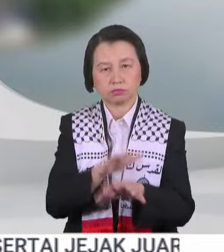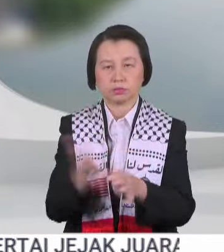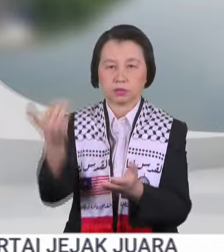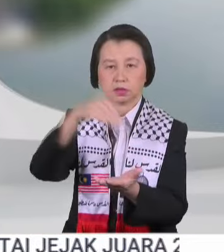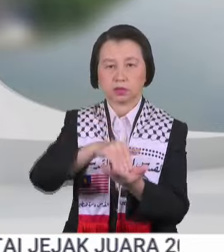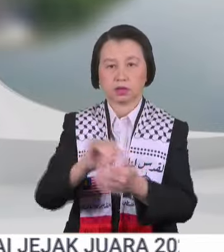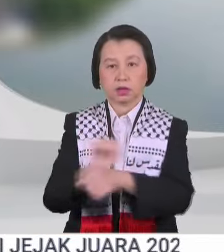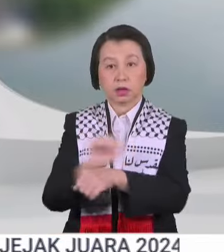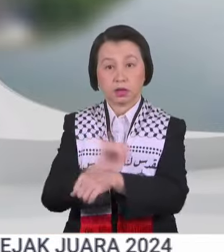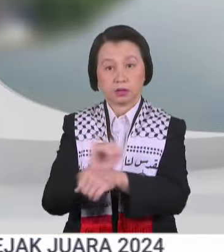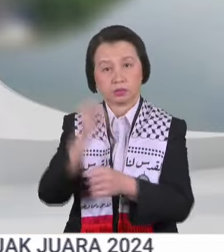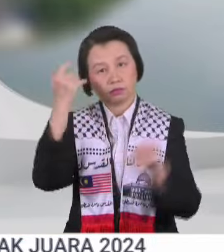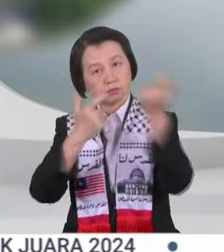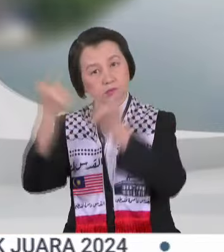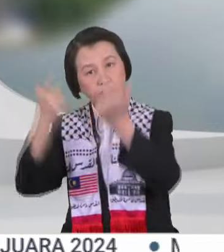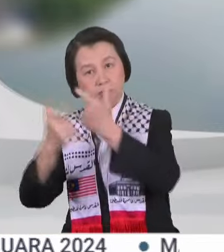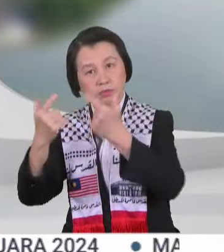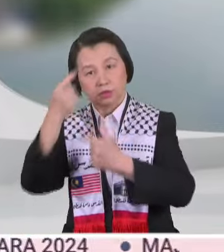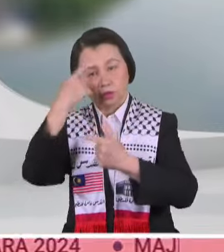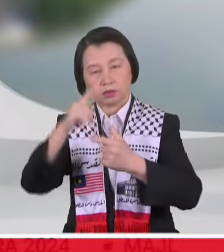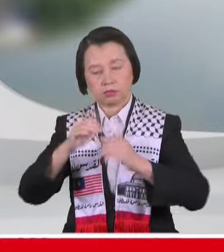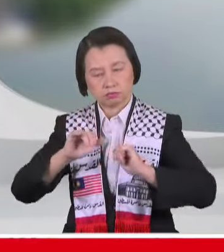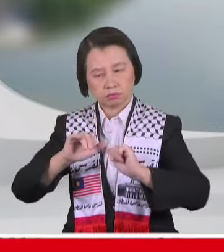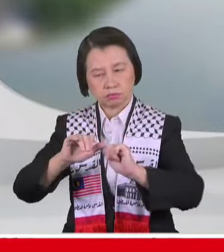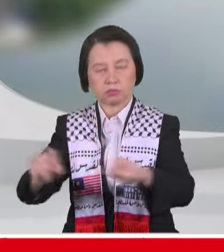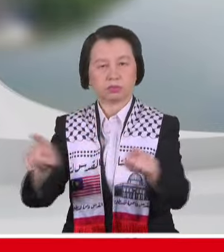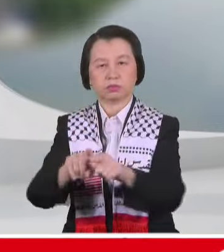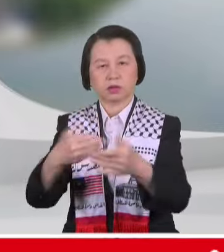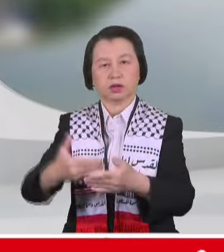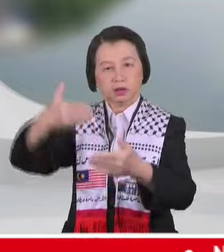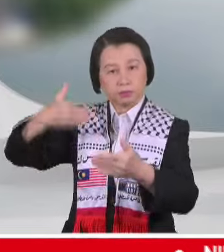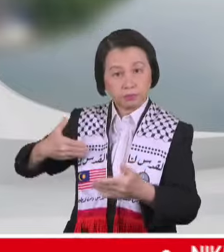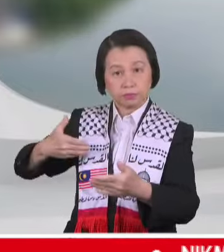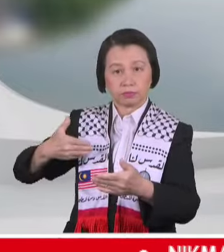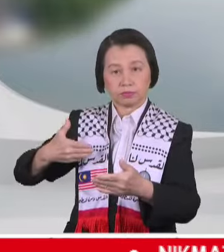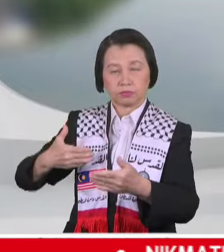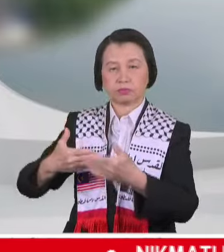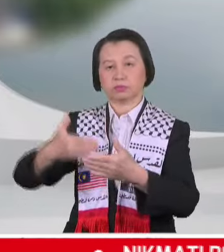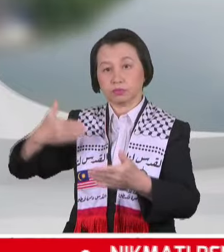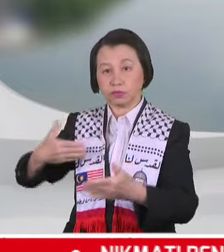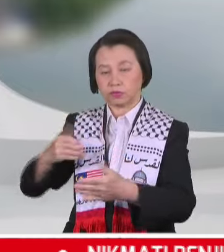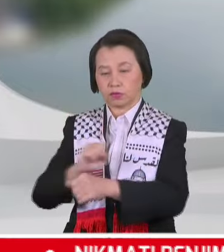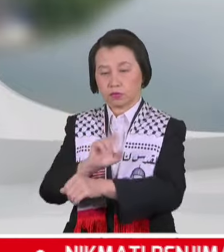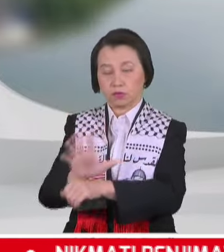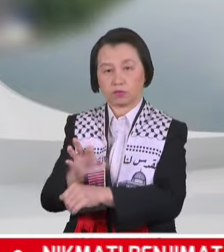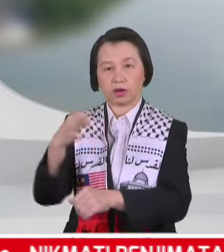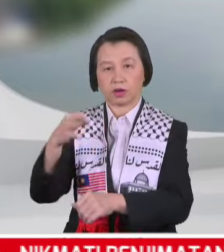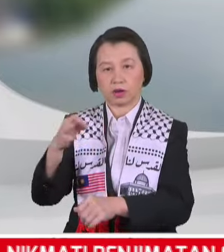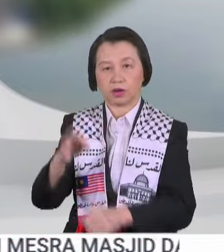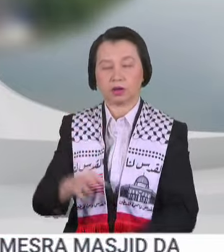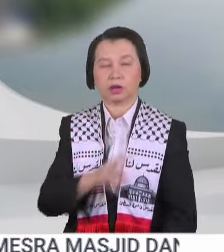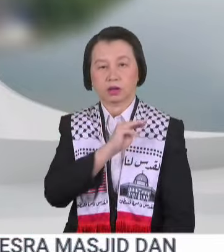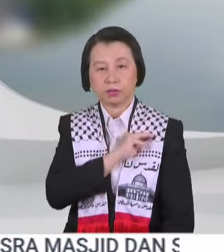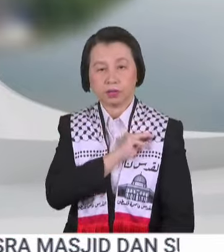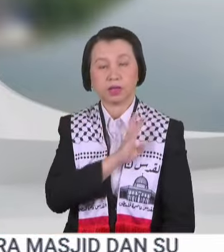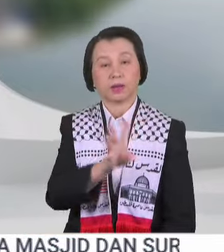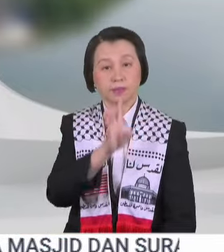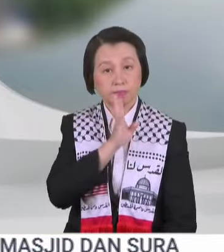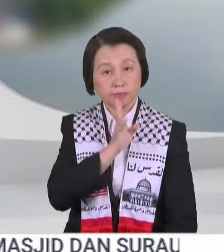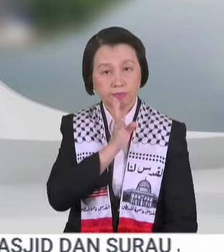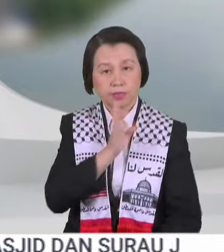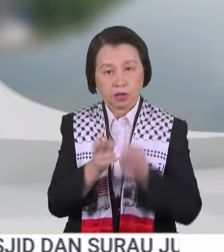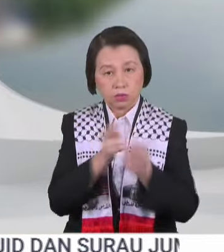semula industri pelancongan negeri kepada momentum seperti sebelum era COVID-19. Menterinya Datuk Christina Liu bagaimanapun